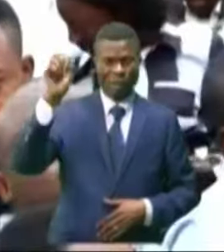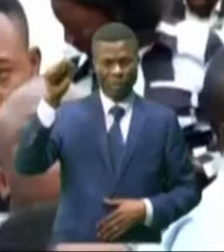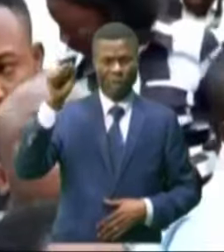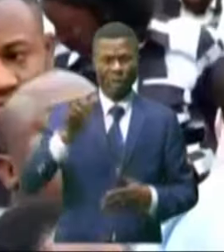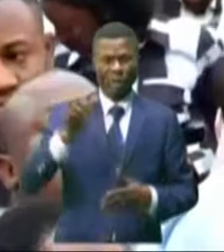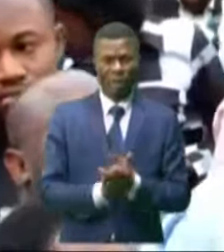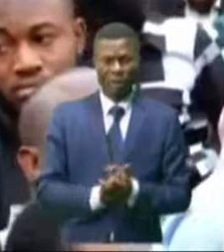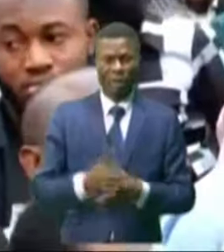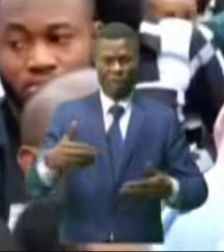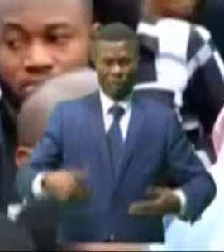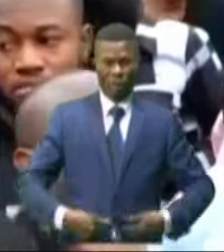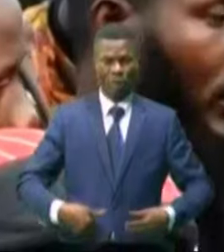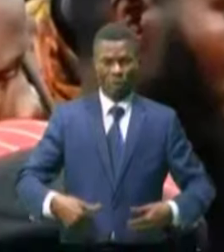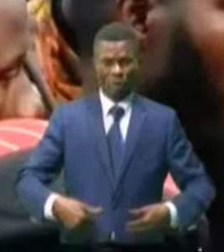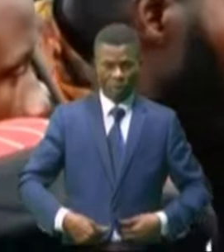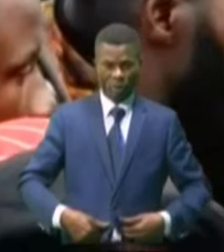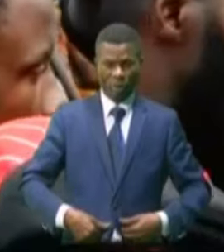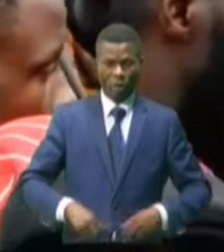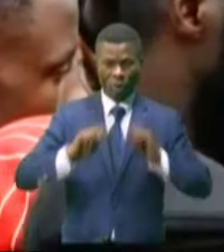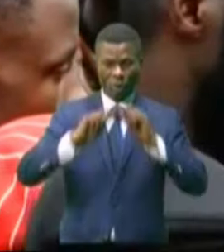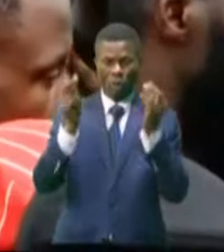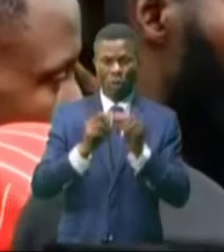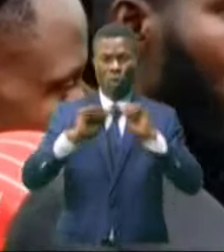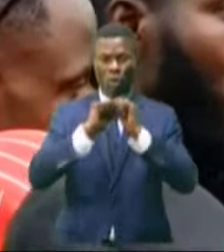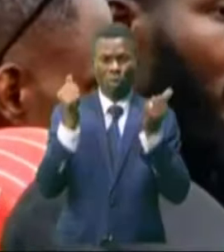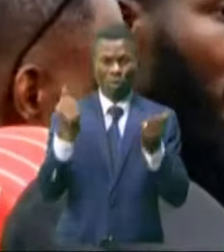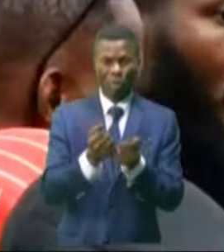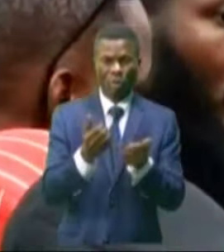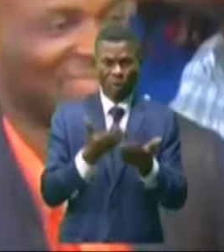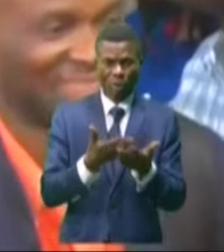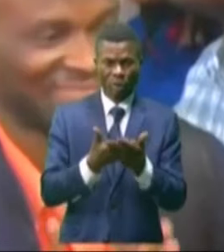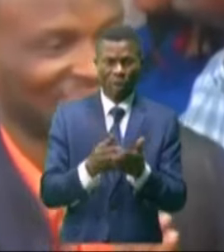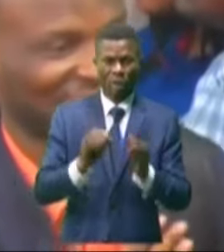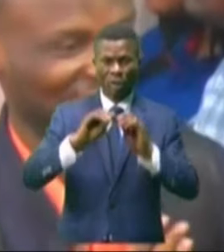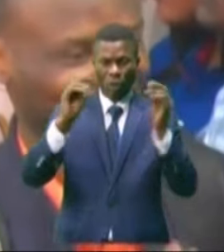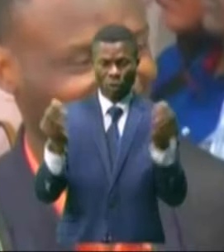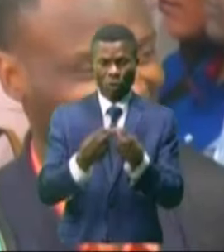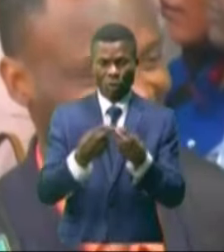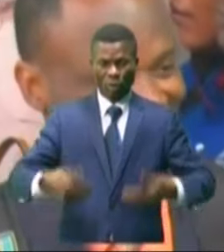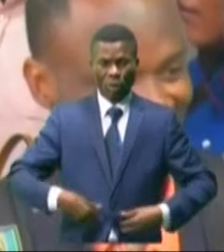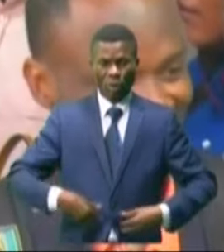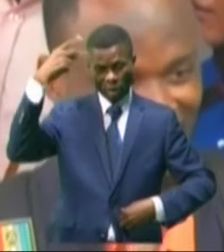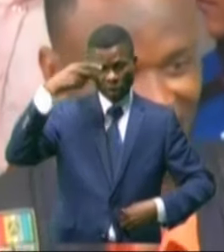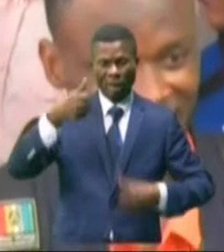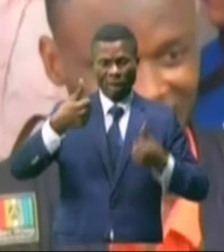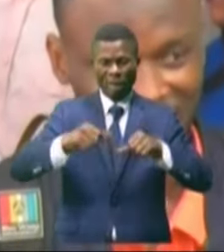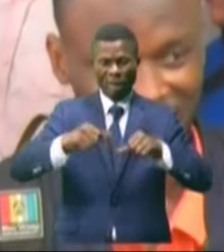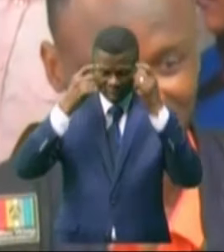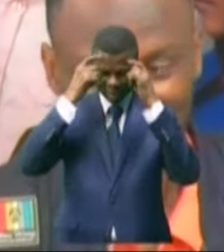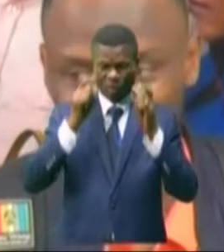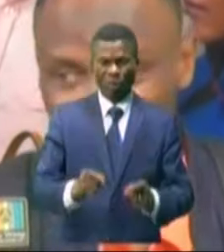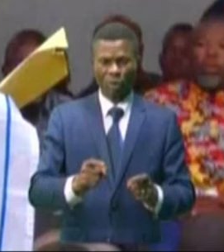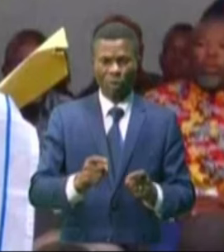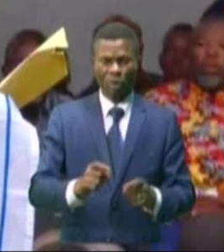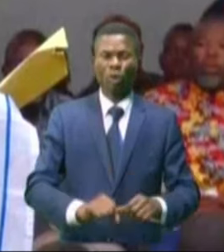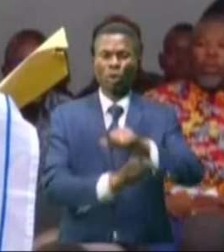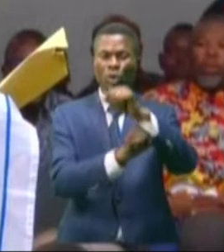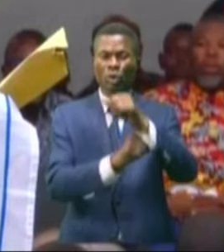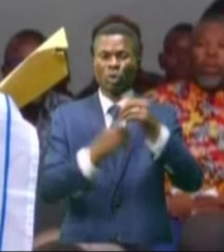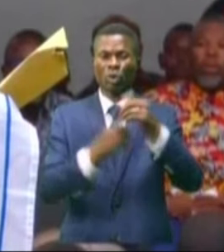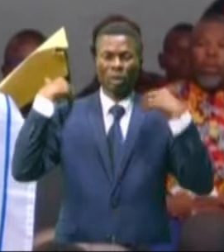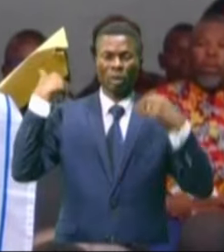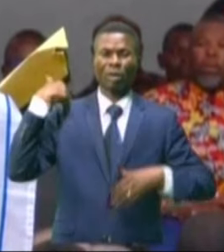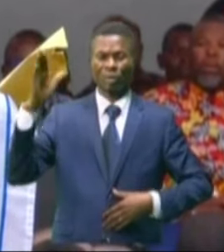Les jeunes des mouvements associatifs alliés à la Ligue des jeunes de l'UDPS restent droit dans les bottes derrière les chefs de